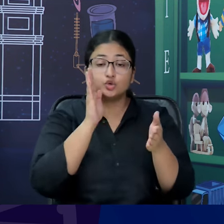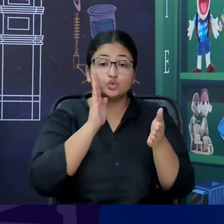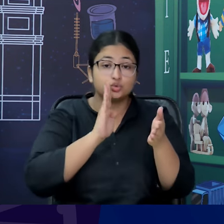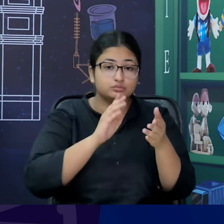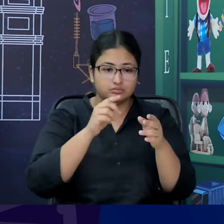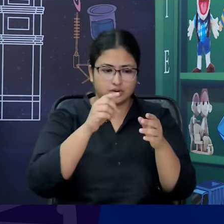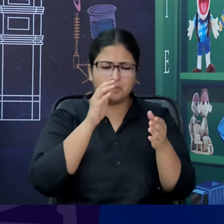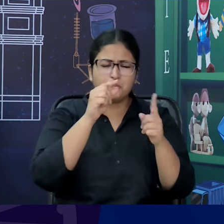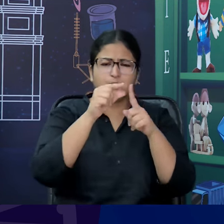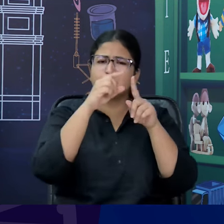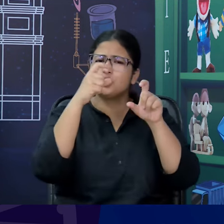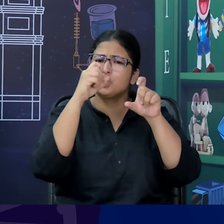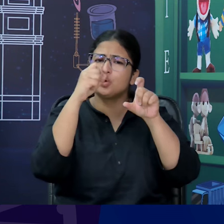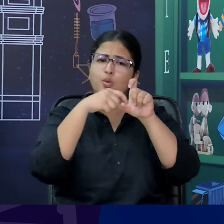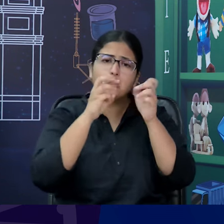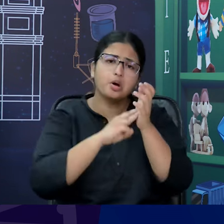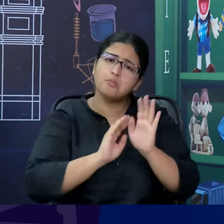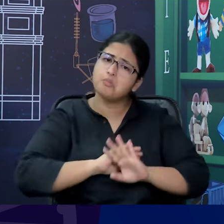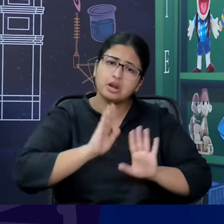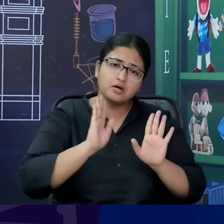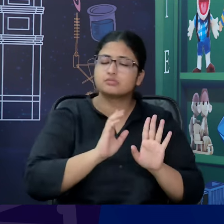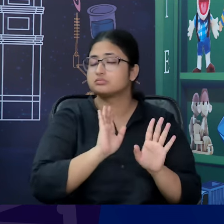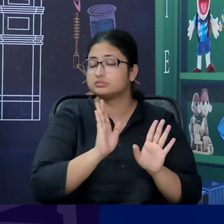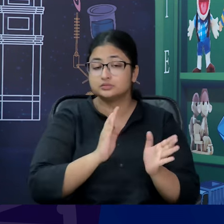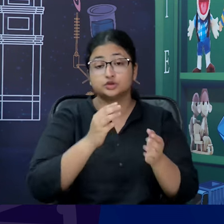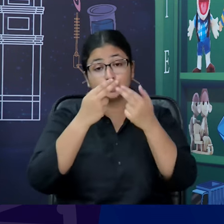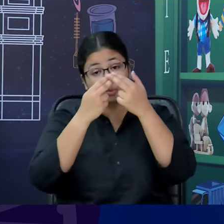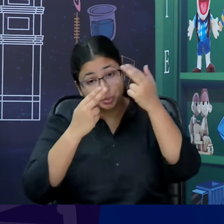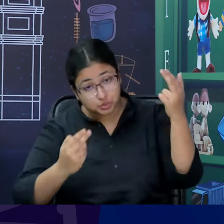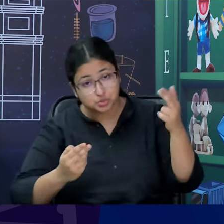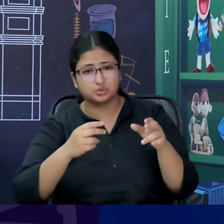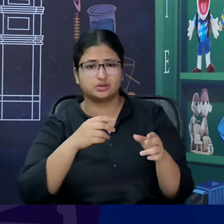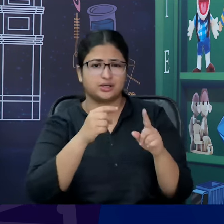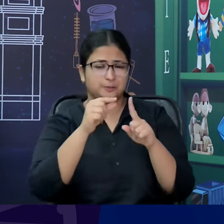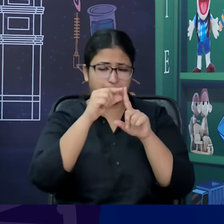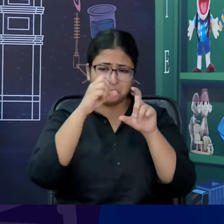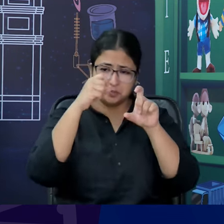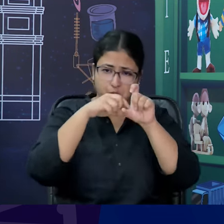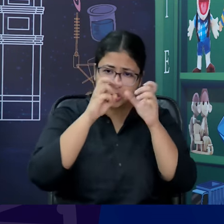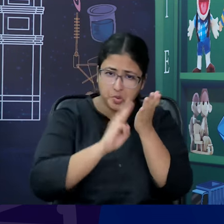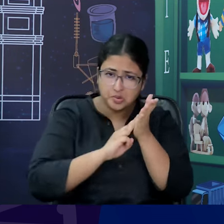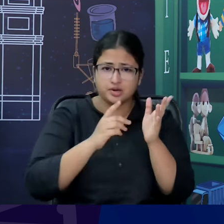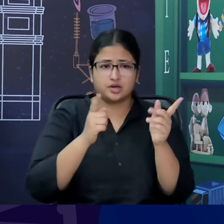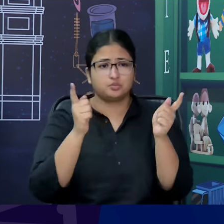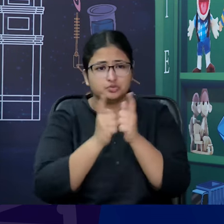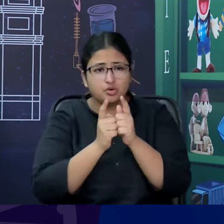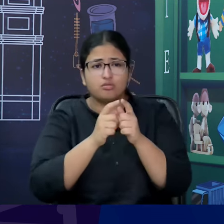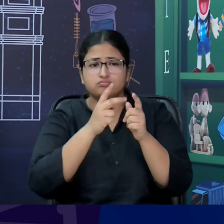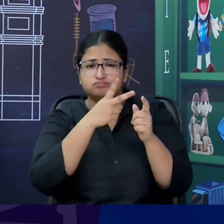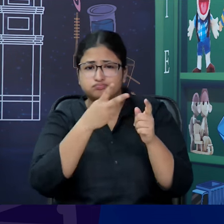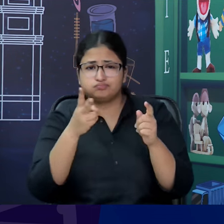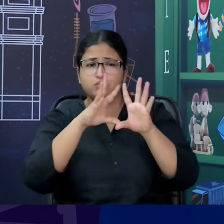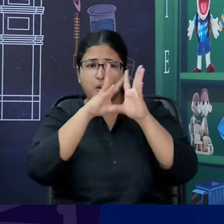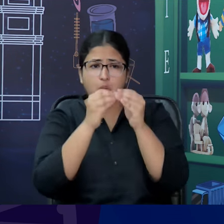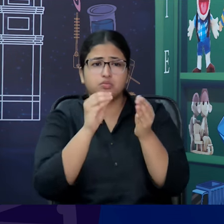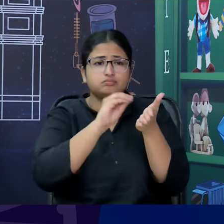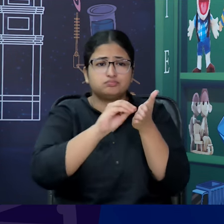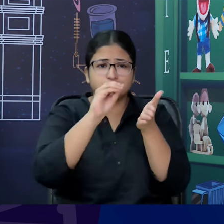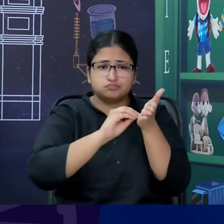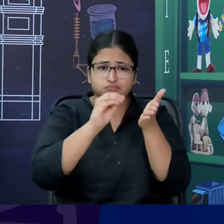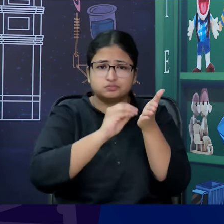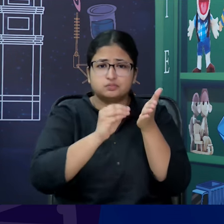अलावा इन्होंने एक महत्त्वपूर्ण समीक्षात्मक ग्रंथ भी रखा लिखा जो आज शोधार्थियों के लिए साहित्य के क्षेत्र में जो शोध कर रहे